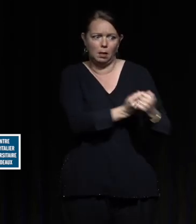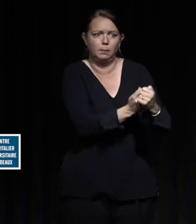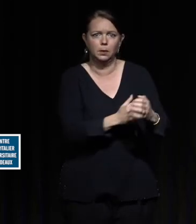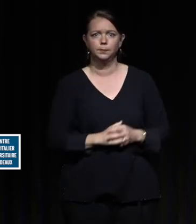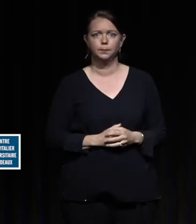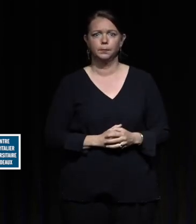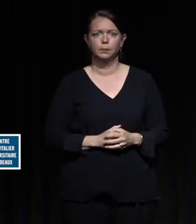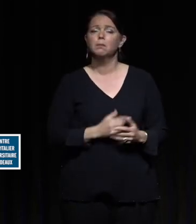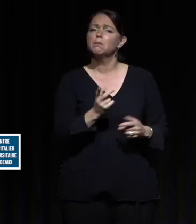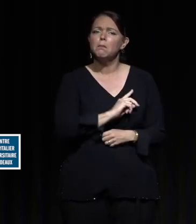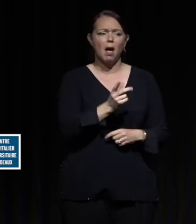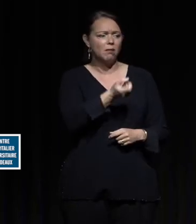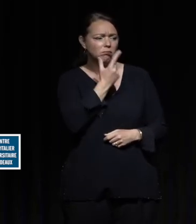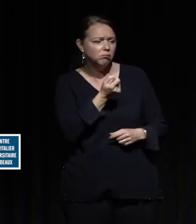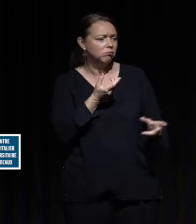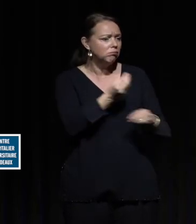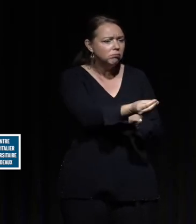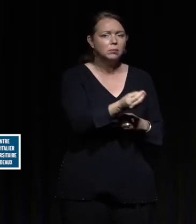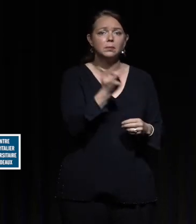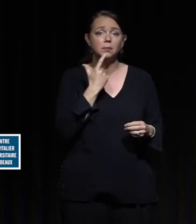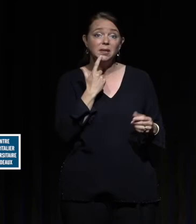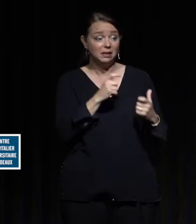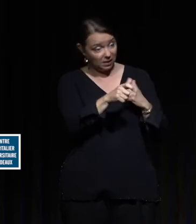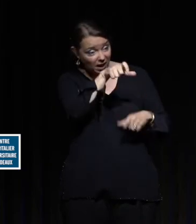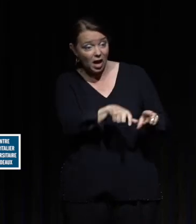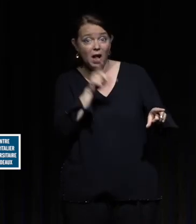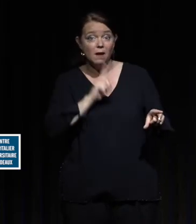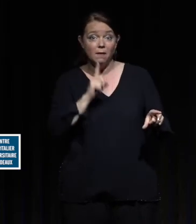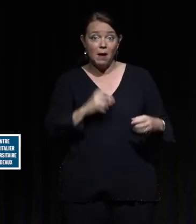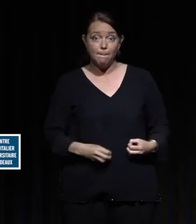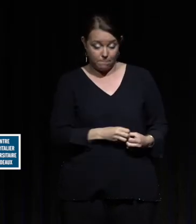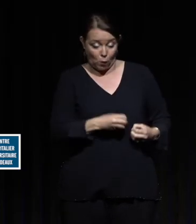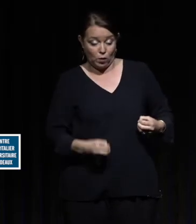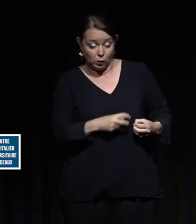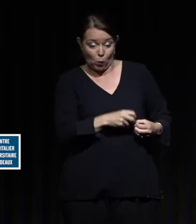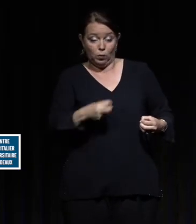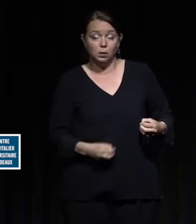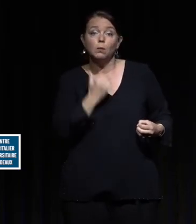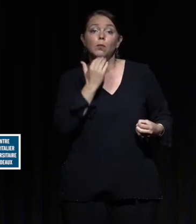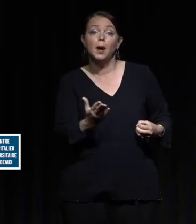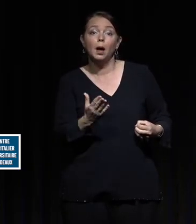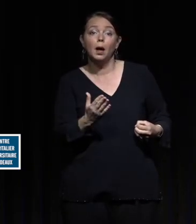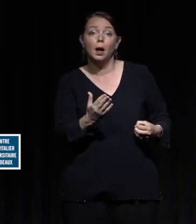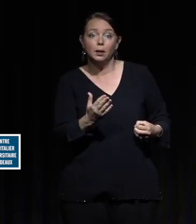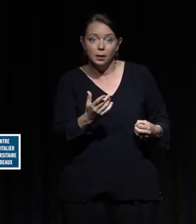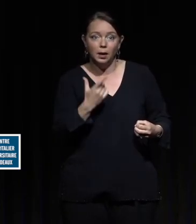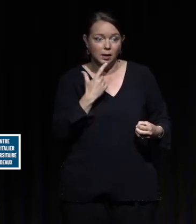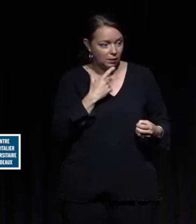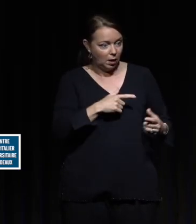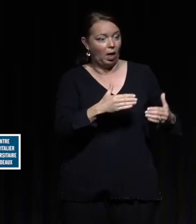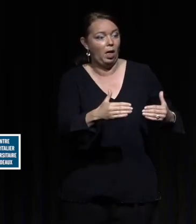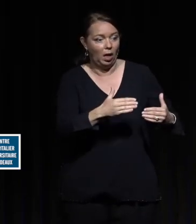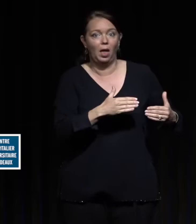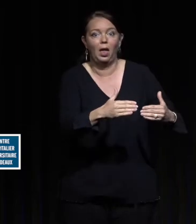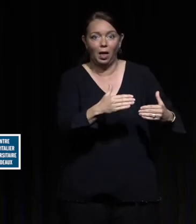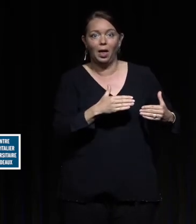traitement médical post-opératoire parce que si je commence à empêcher la femme d'ovuler, eh ben elle va déjà prendre du retard. C'est la théorie du lièvre et de la tortue.